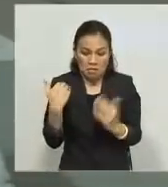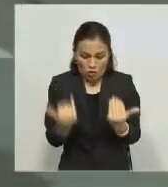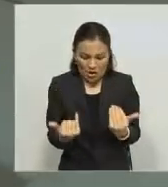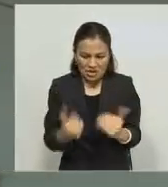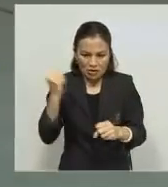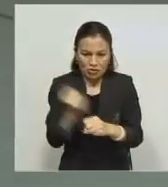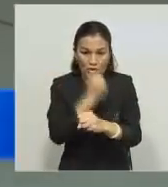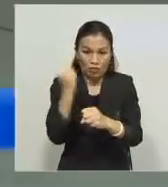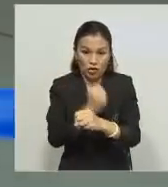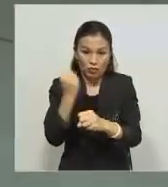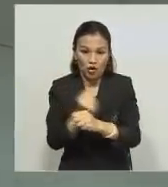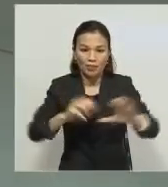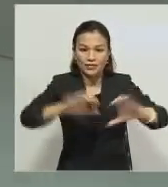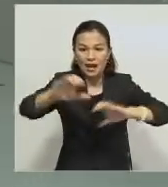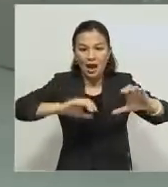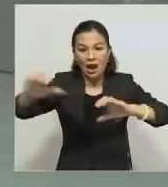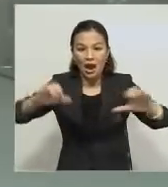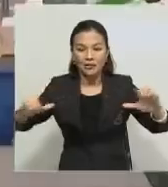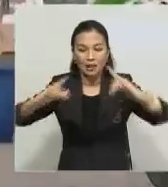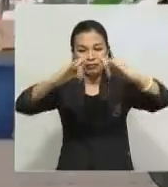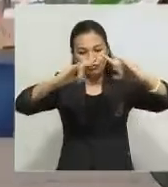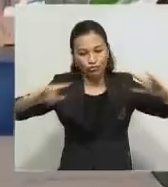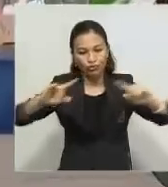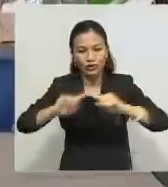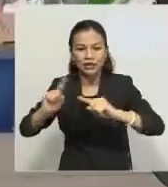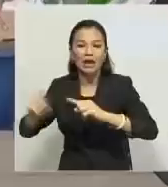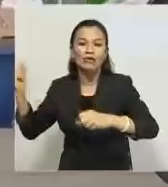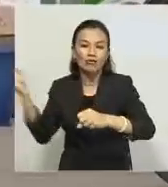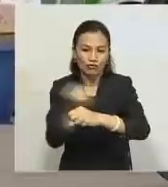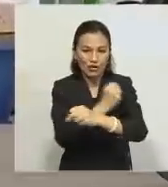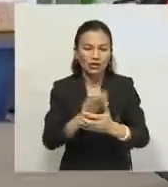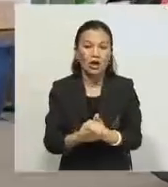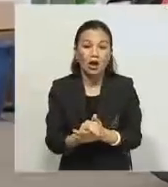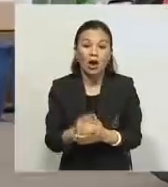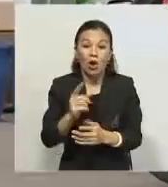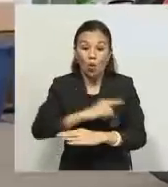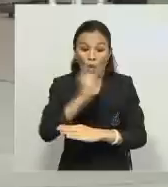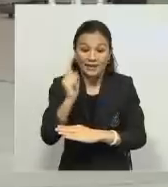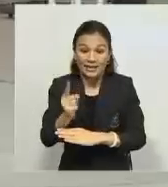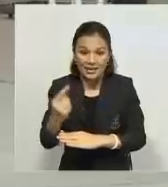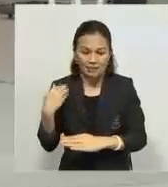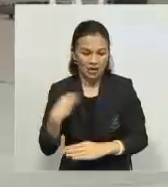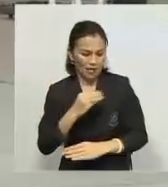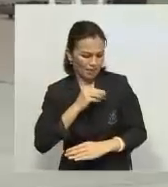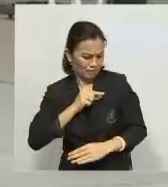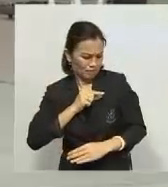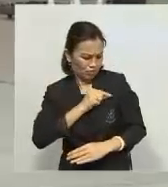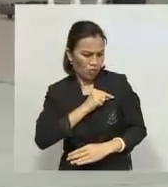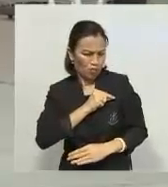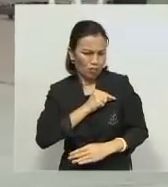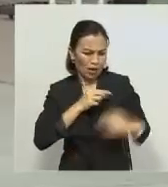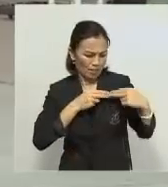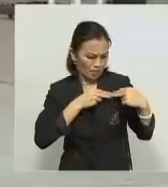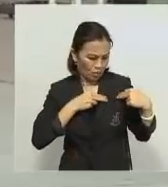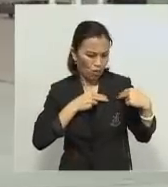ในวันนี้โดยมีการจัดสถานที่ให้มีความพร้อมเนื่องจากในวันจริงจะมีพิธีรับเครื่องราชอิสริยาภรณ์ตระกูลดิเรกคุณาภ